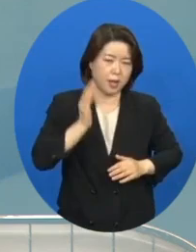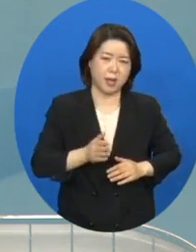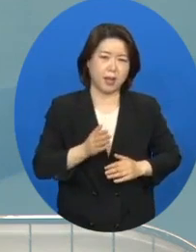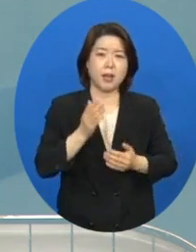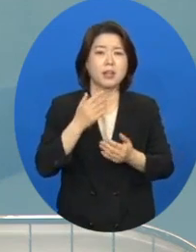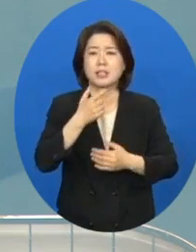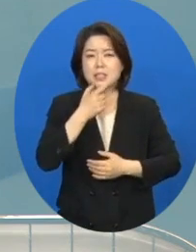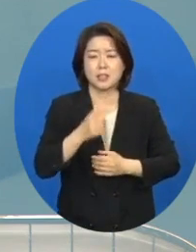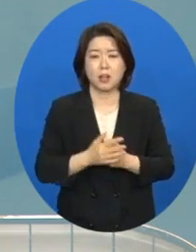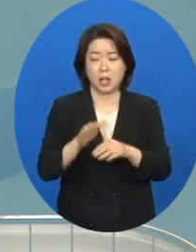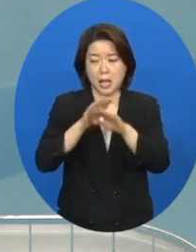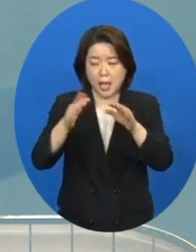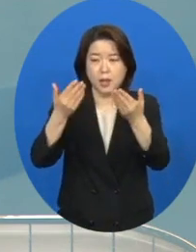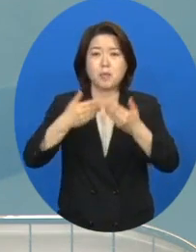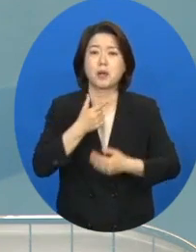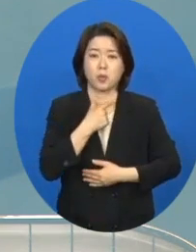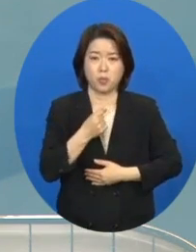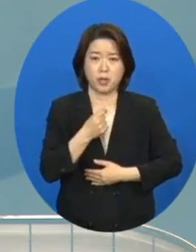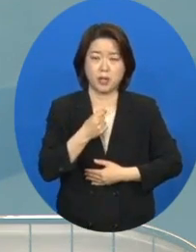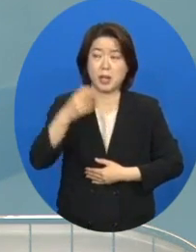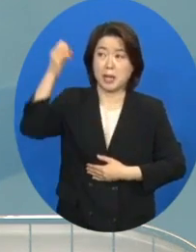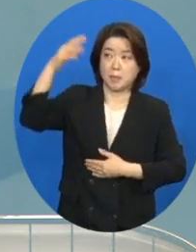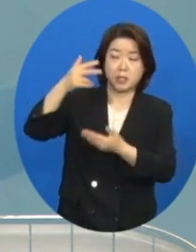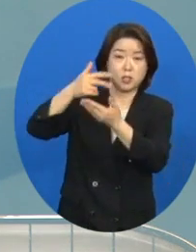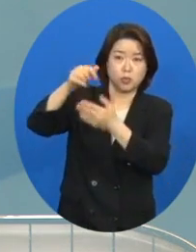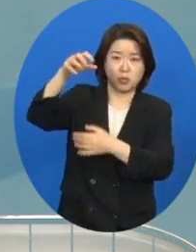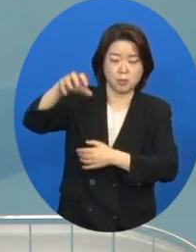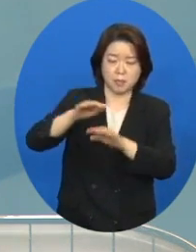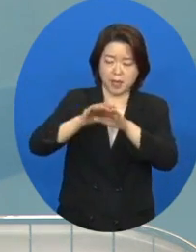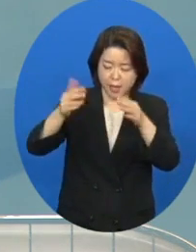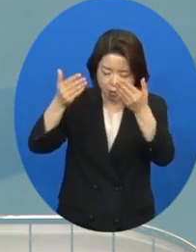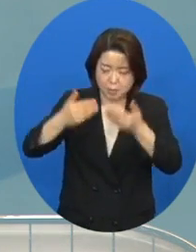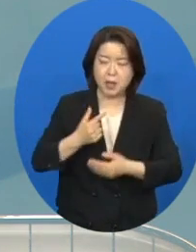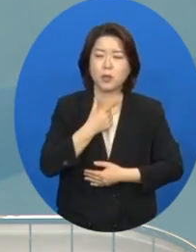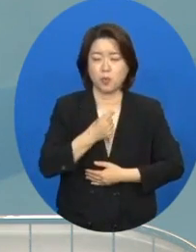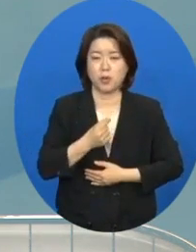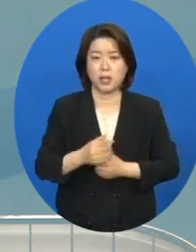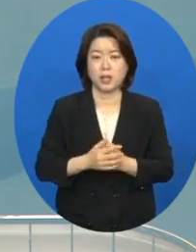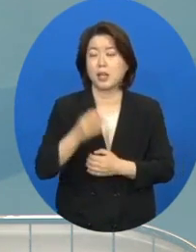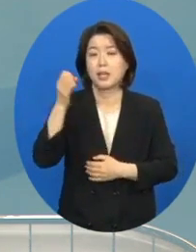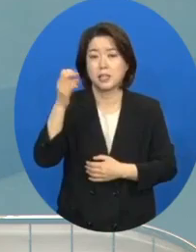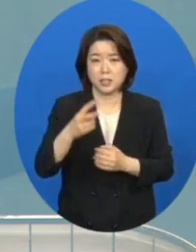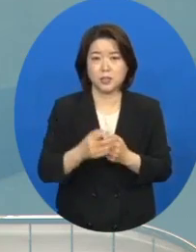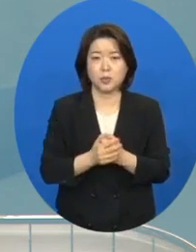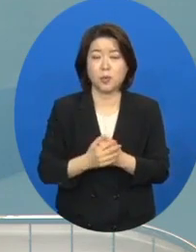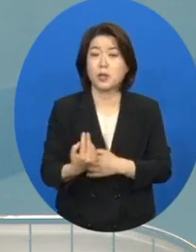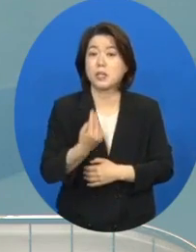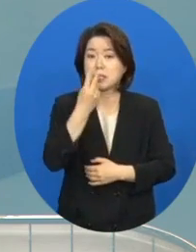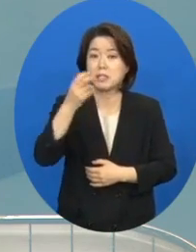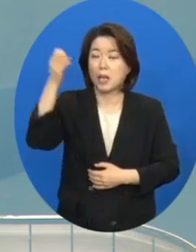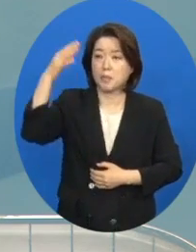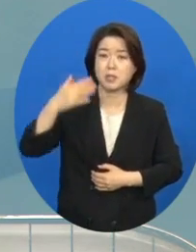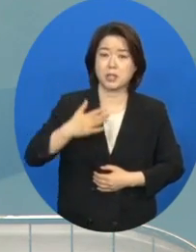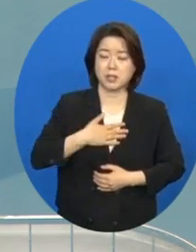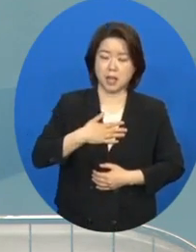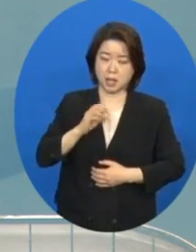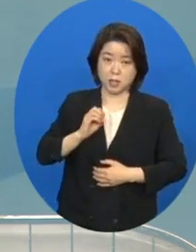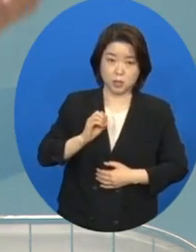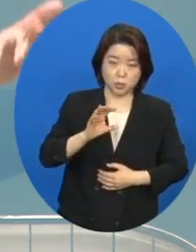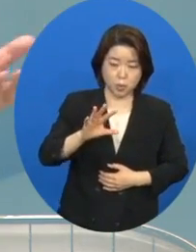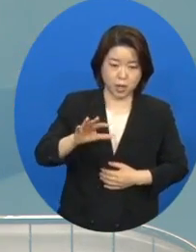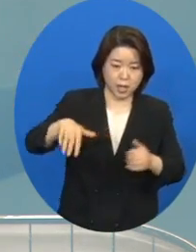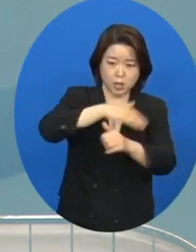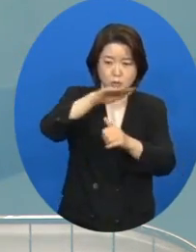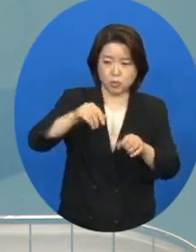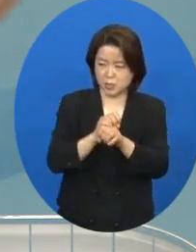않습니다. 해결받기 원합니다. 빛이신 주님 앞에서 해결받기 원합니다. 그리고 생명의 빛이 나를 통하여 내